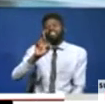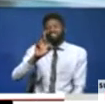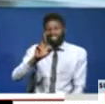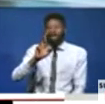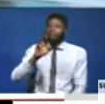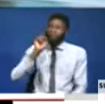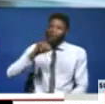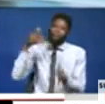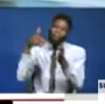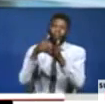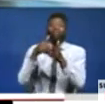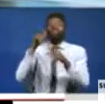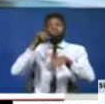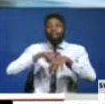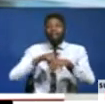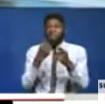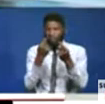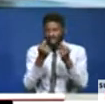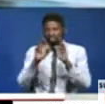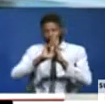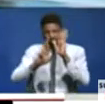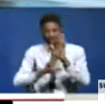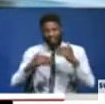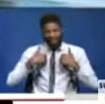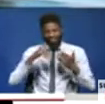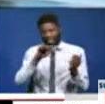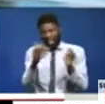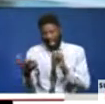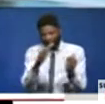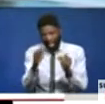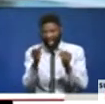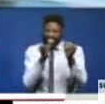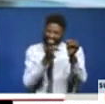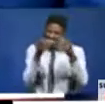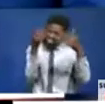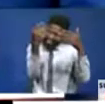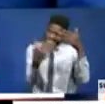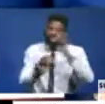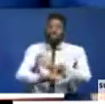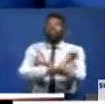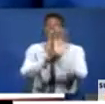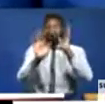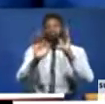na zinakotoka pesa za kukopesha Wakenya yatakapofafanuliwa.